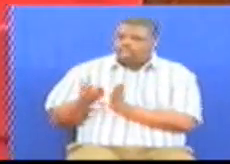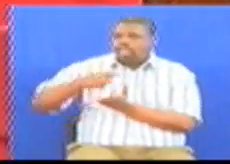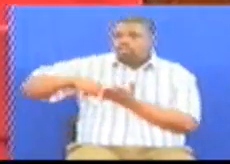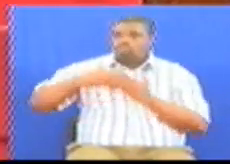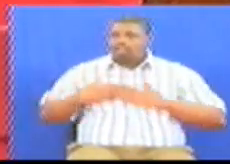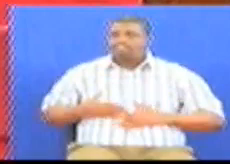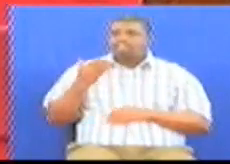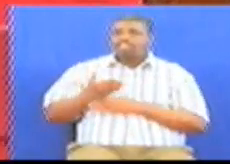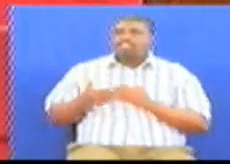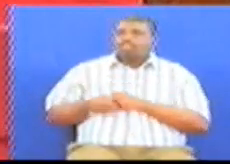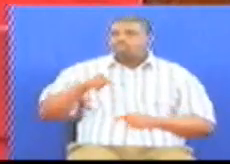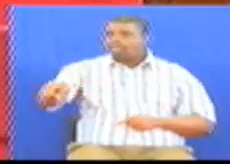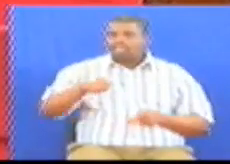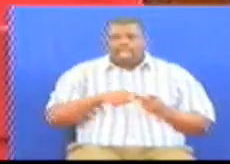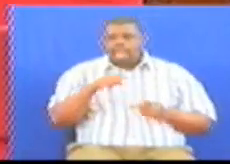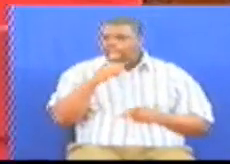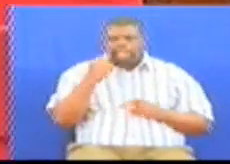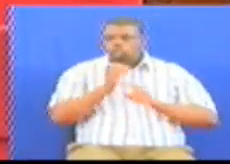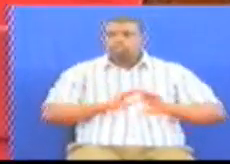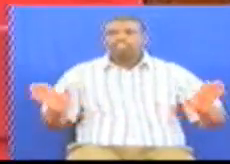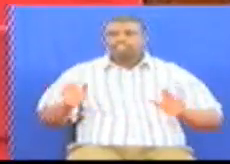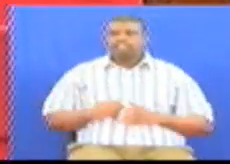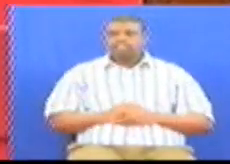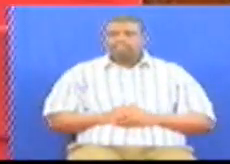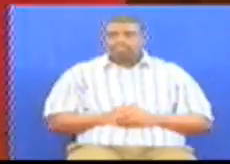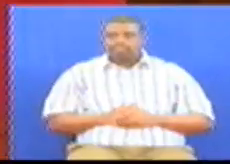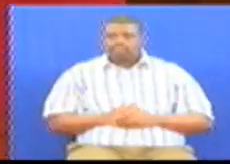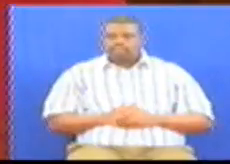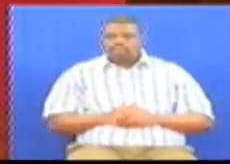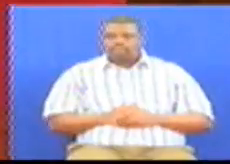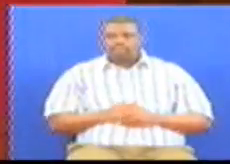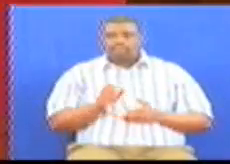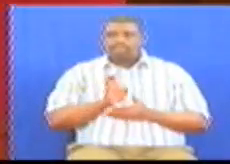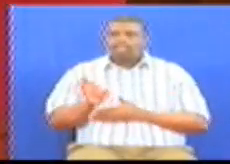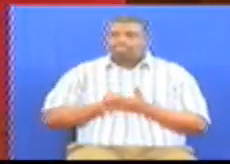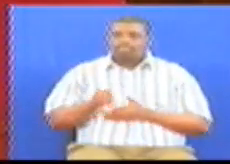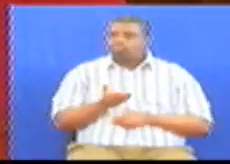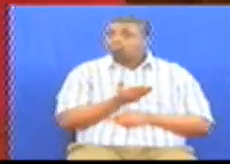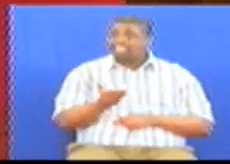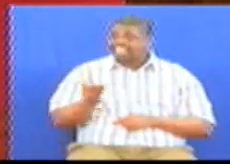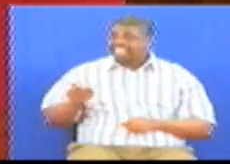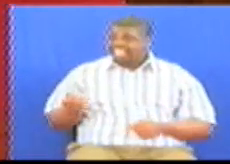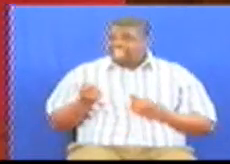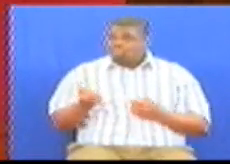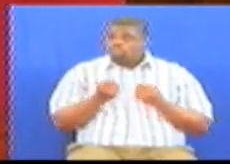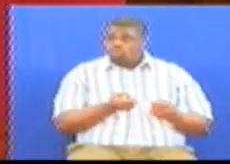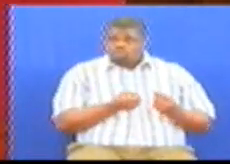Kuna kituo cha afya kidogo hakitoshi mheshimiwa. Kuna halmashauri ndogo ndogo nikizitaja hapa mzee ni